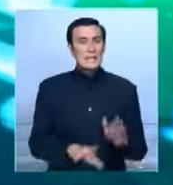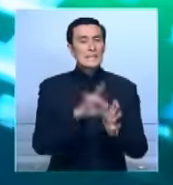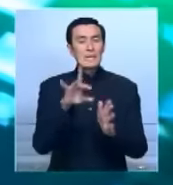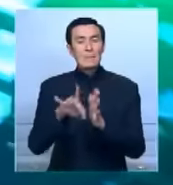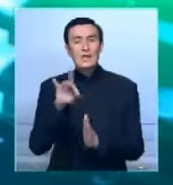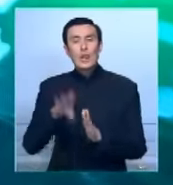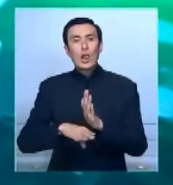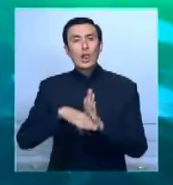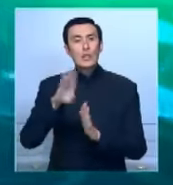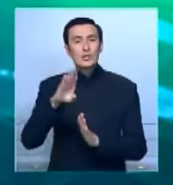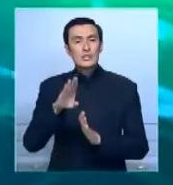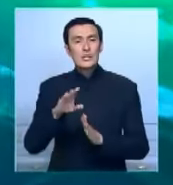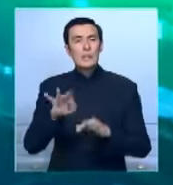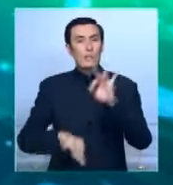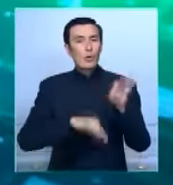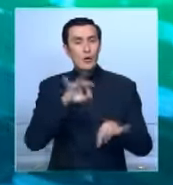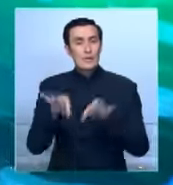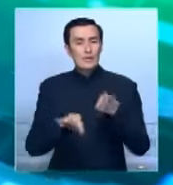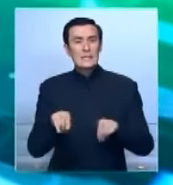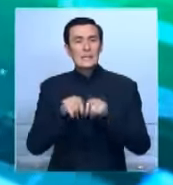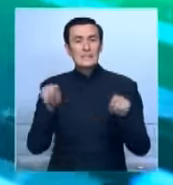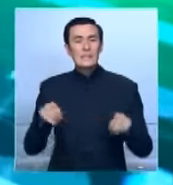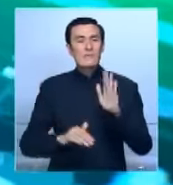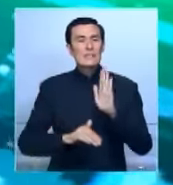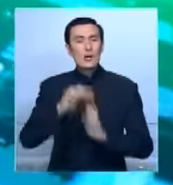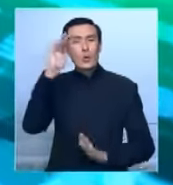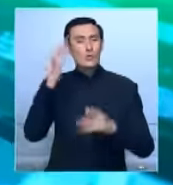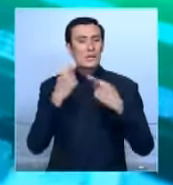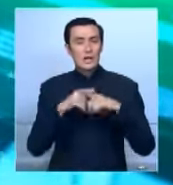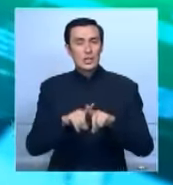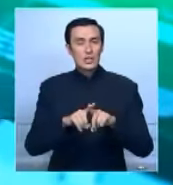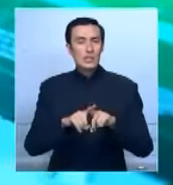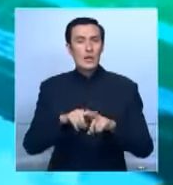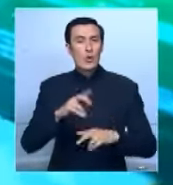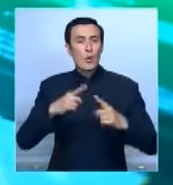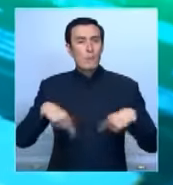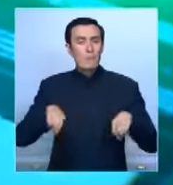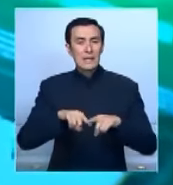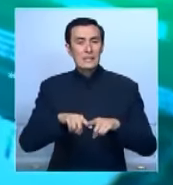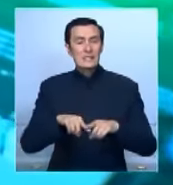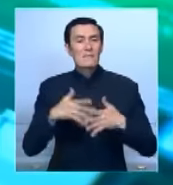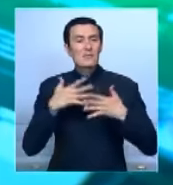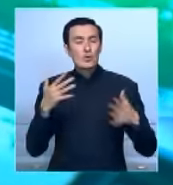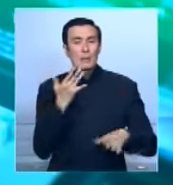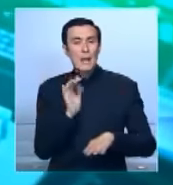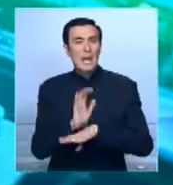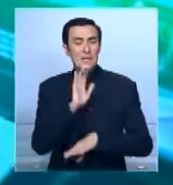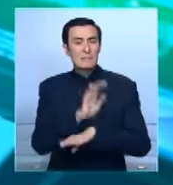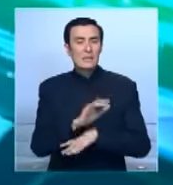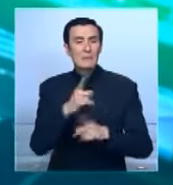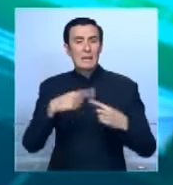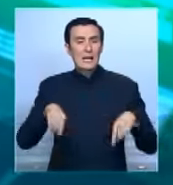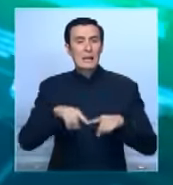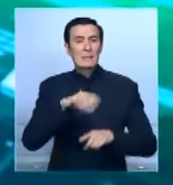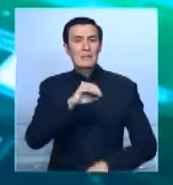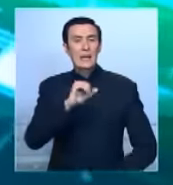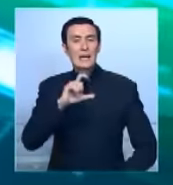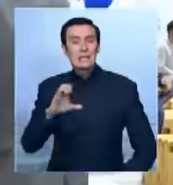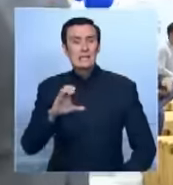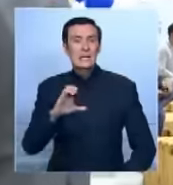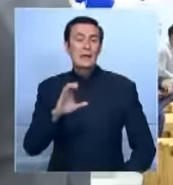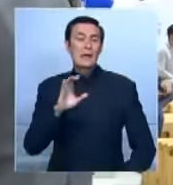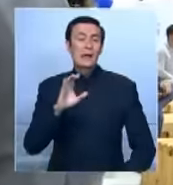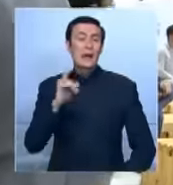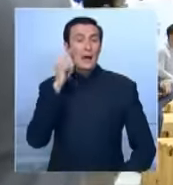Собрать лучшие стартап-проекты и создать высокотехнологичные компании с высоким экспортным потенциалом на рынке ЕАЭС, Каспийского бассейна